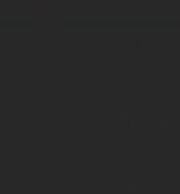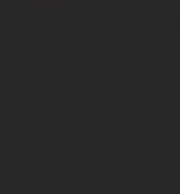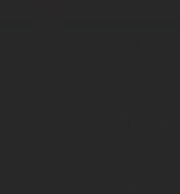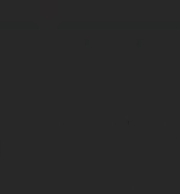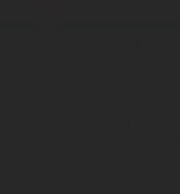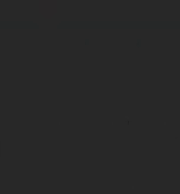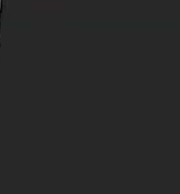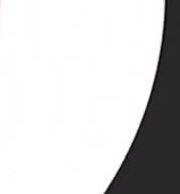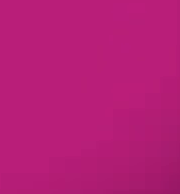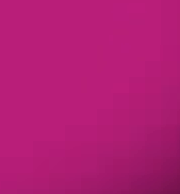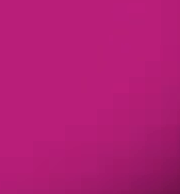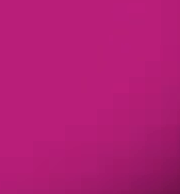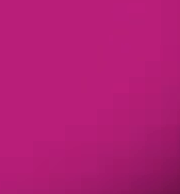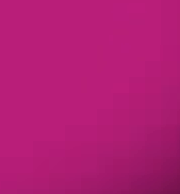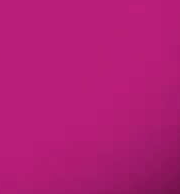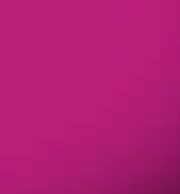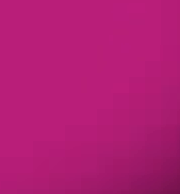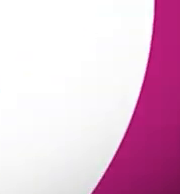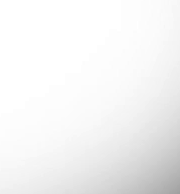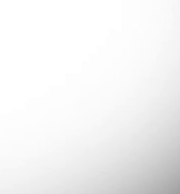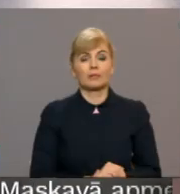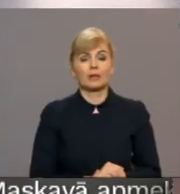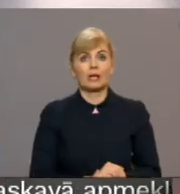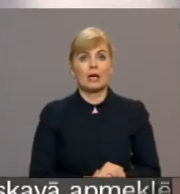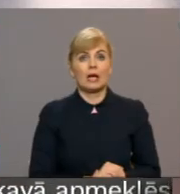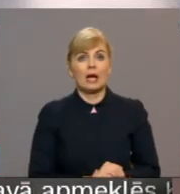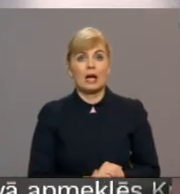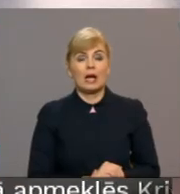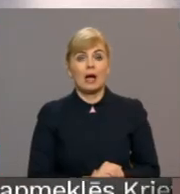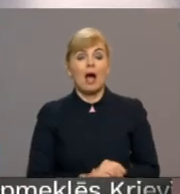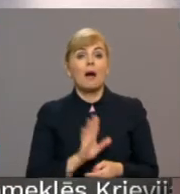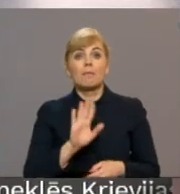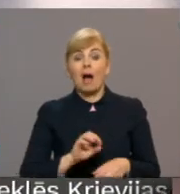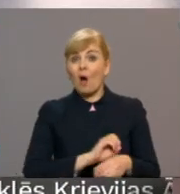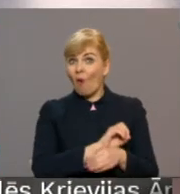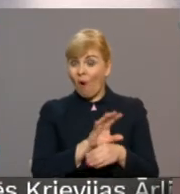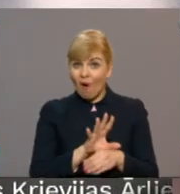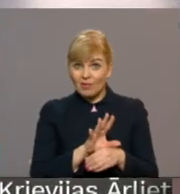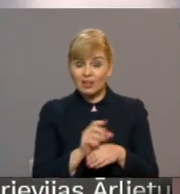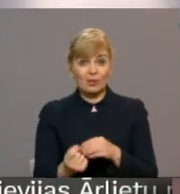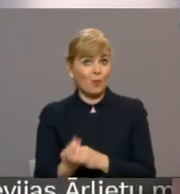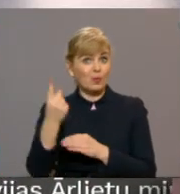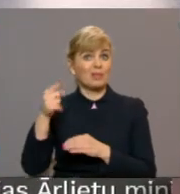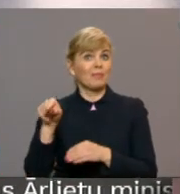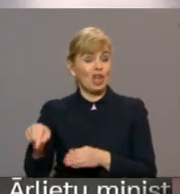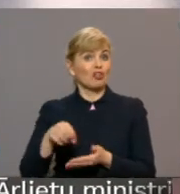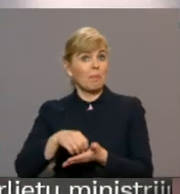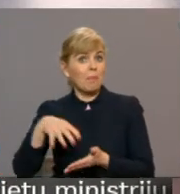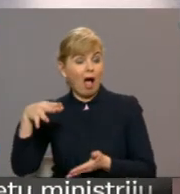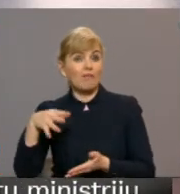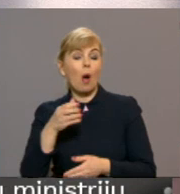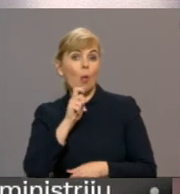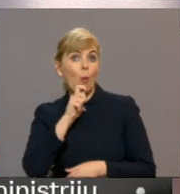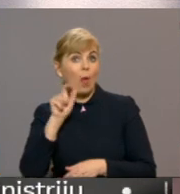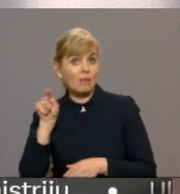Re, viss ēters ir te! Reaģējot uz COVID-19 uzliesmojumu Balvu un Gulbenes